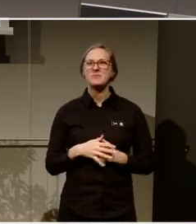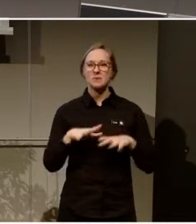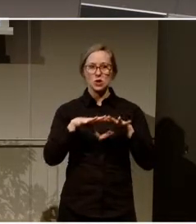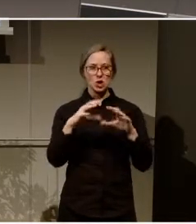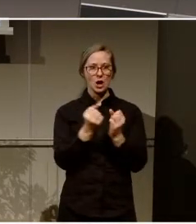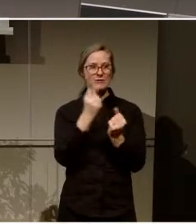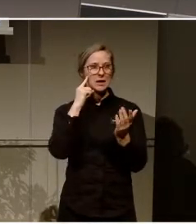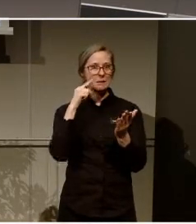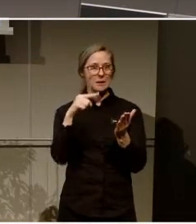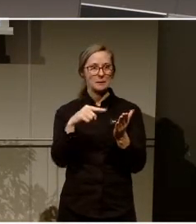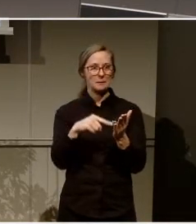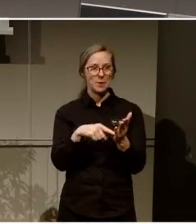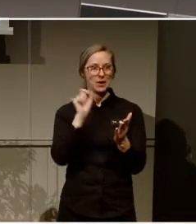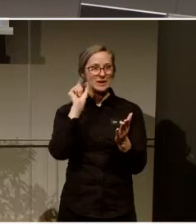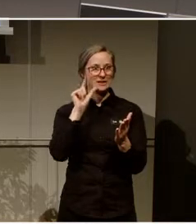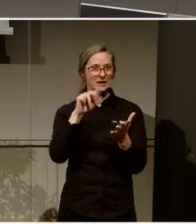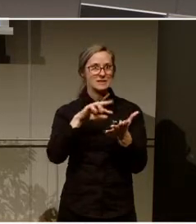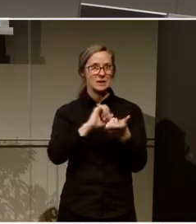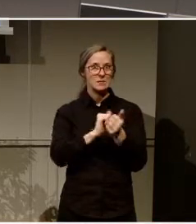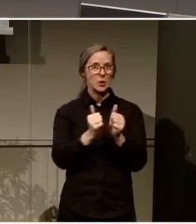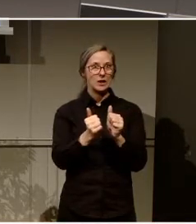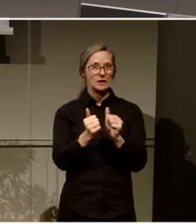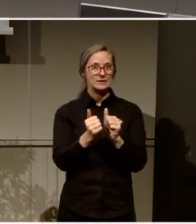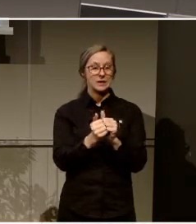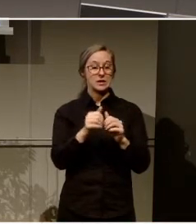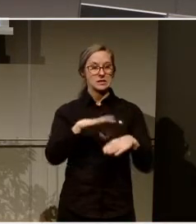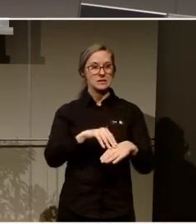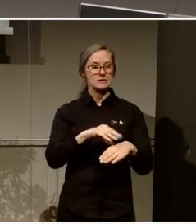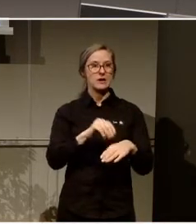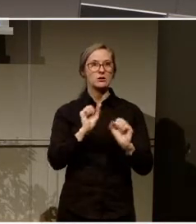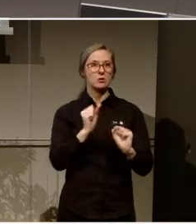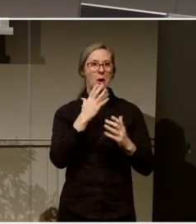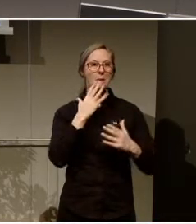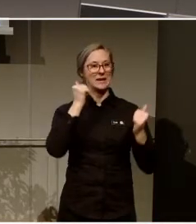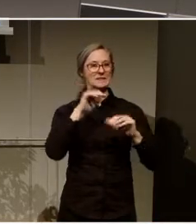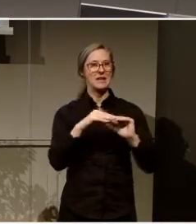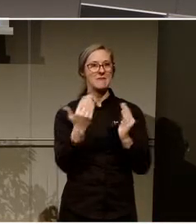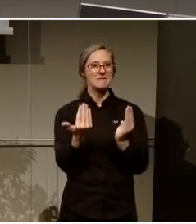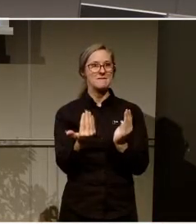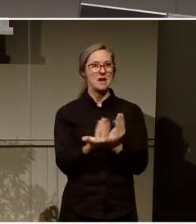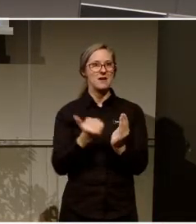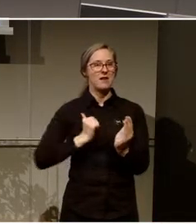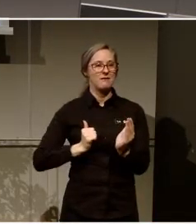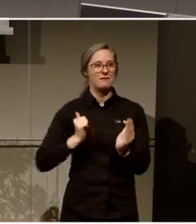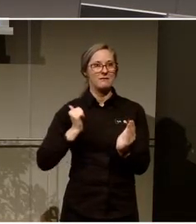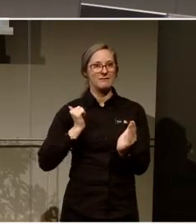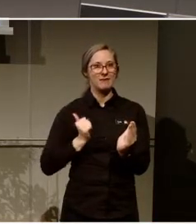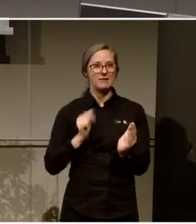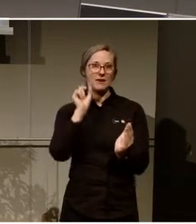övergripande målet för digitaliseringspolitiken är ju att Sverige ska bli bäst i världen på att använda